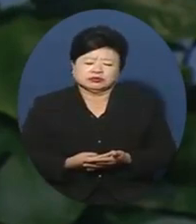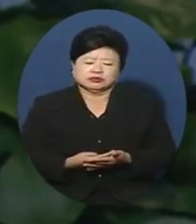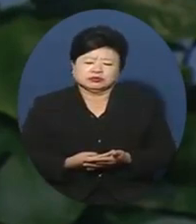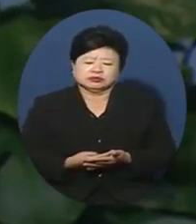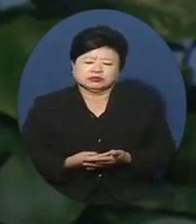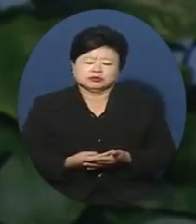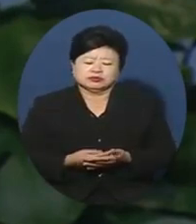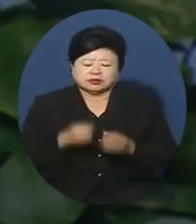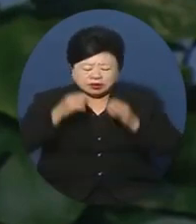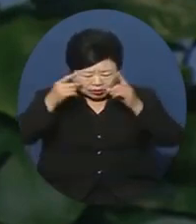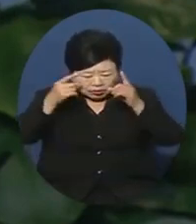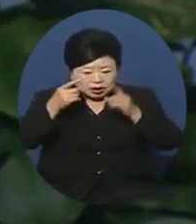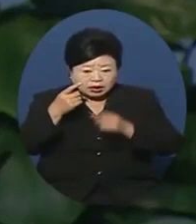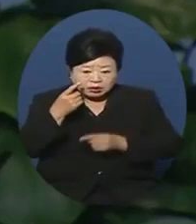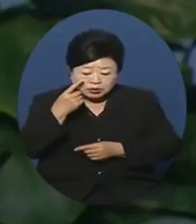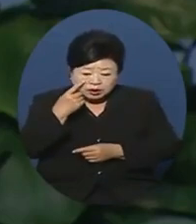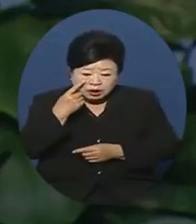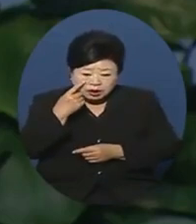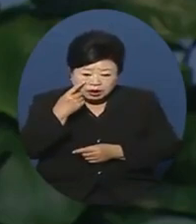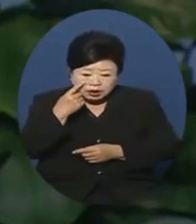그러니까 내가 깨어난 것은